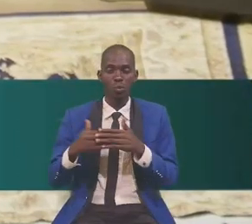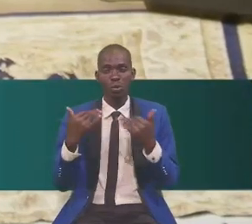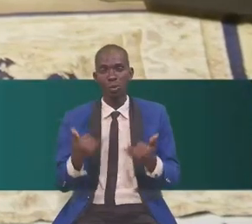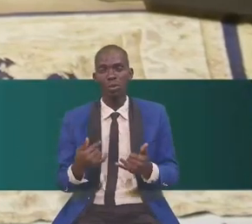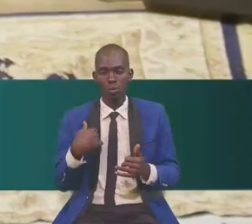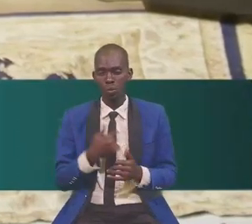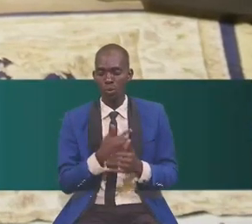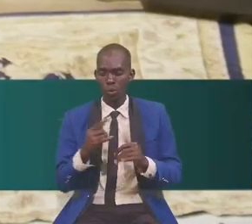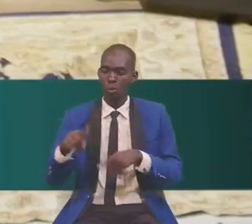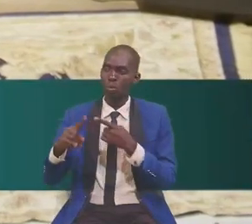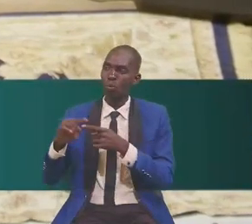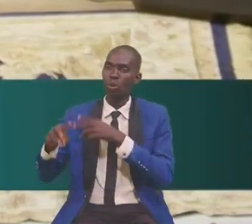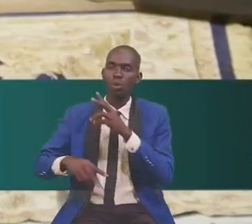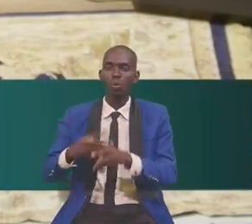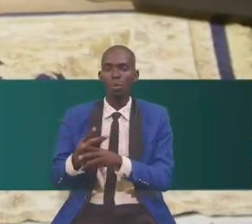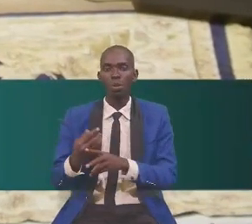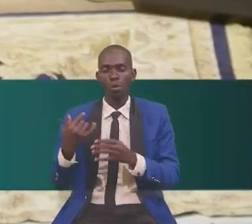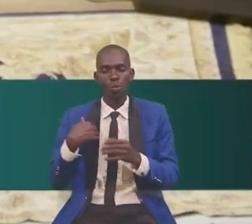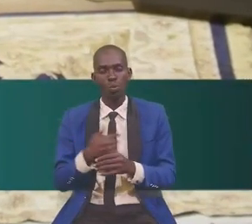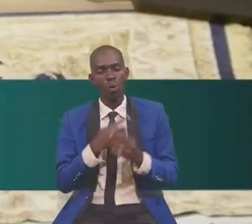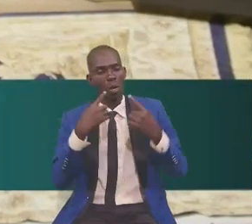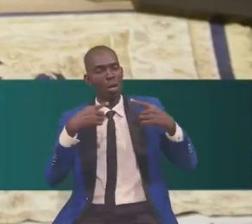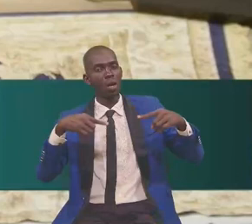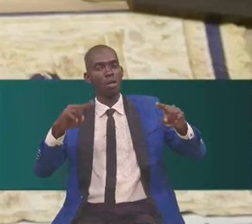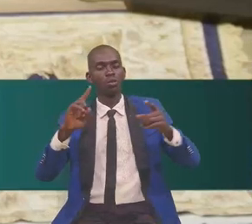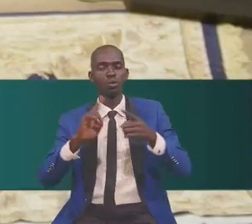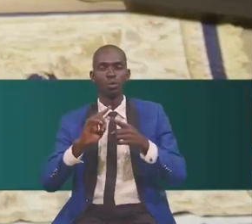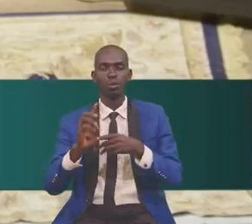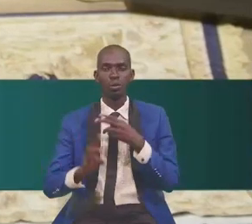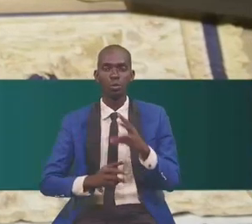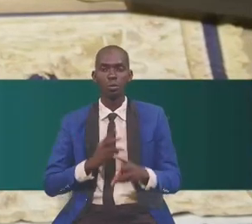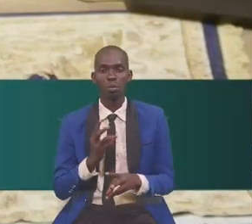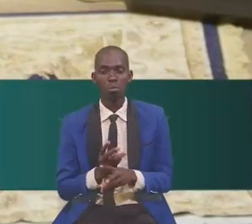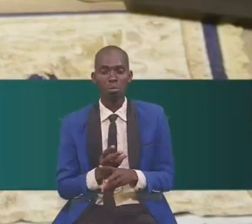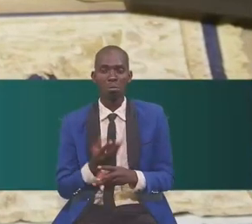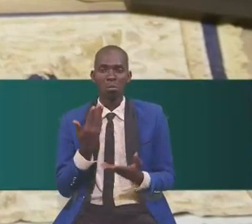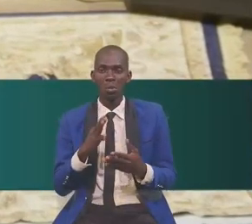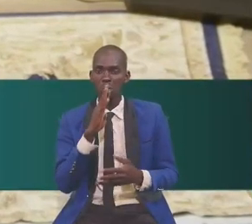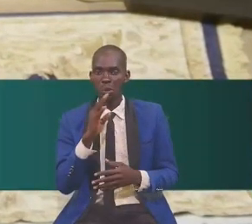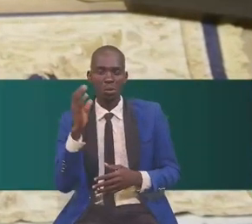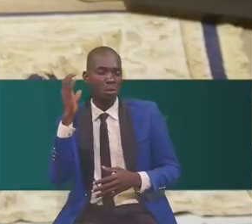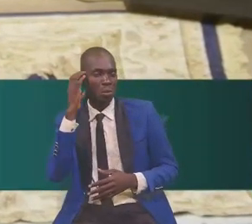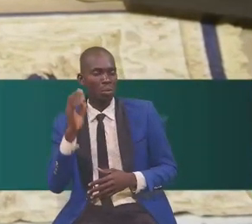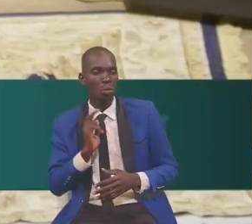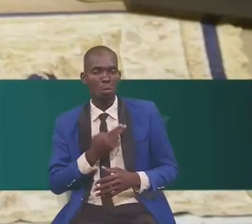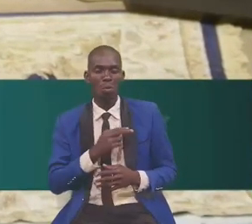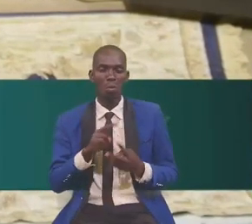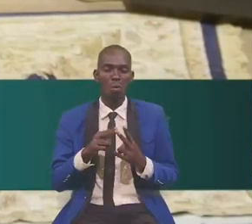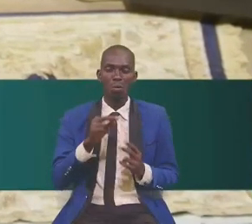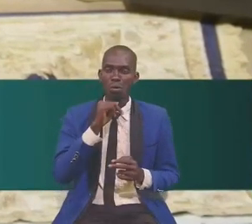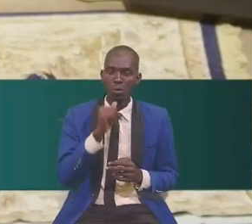monde. Et nous annonçons au monde qui s'écoute ou qui n'écoute pas. J'annonce au